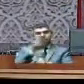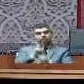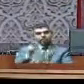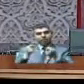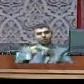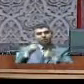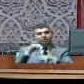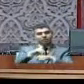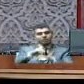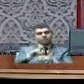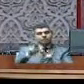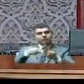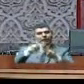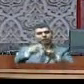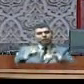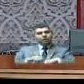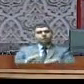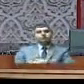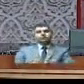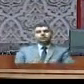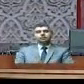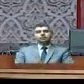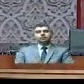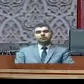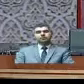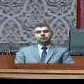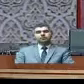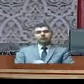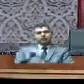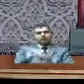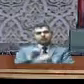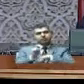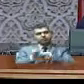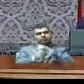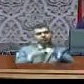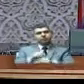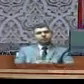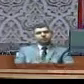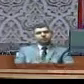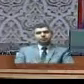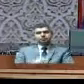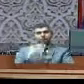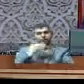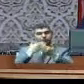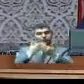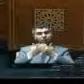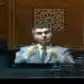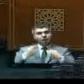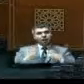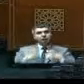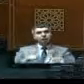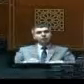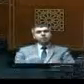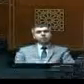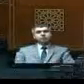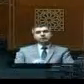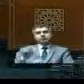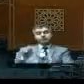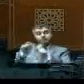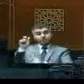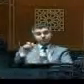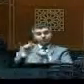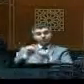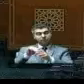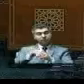مدنية وقوات مساعدة، وكذا ممثلي مصالح خارجية المعنية. والسلام عليكم ورحمة